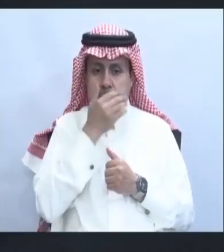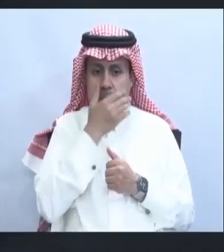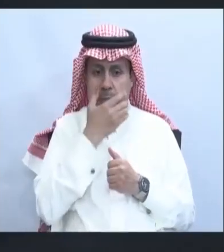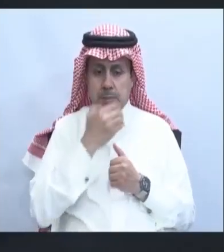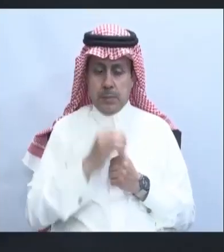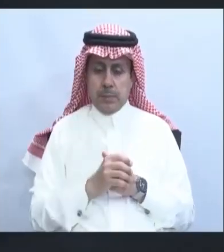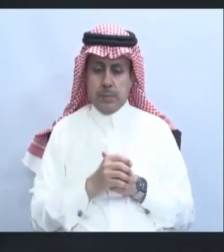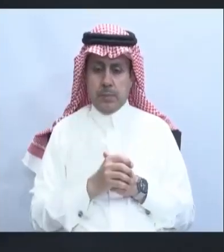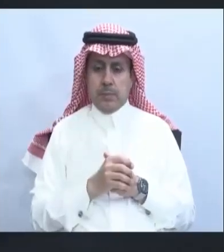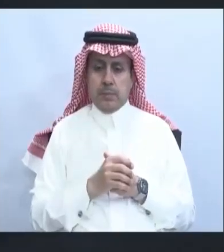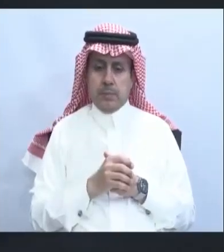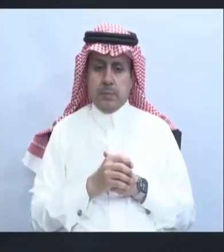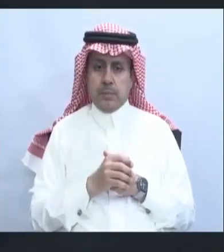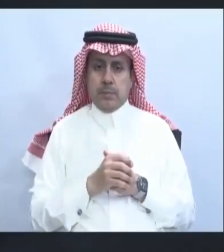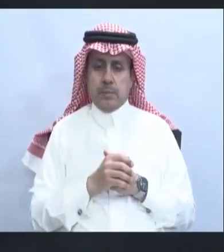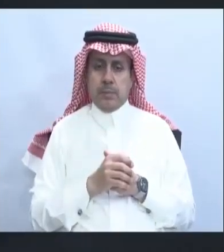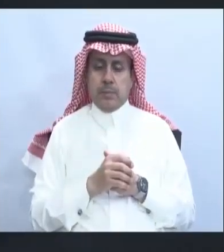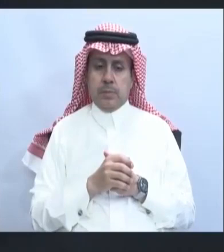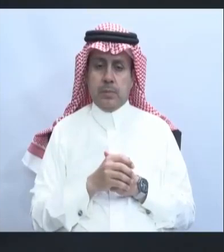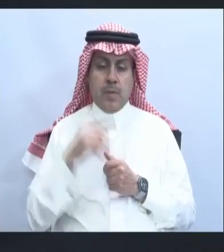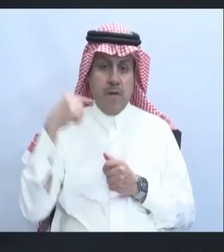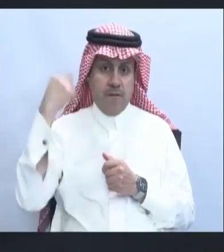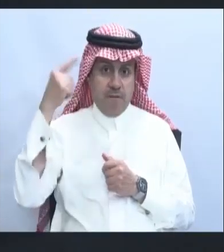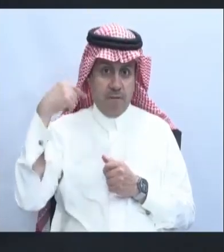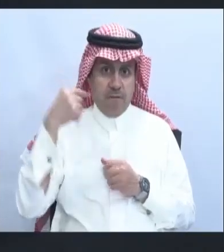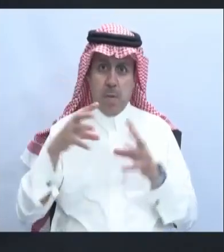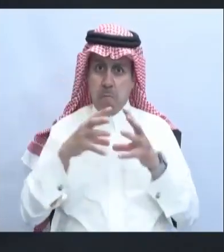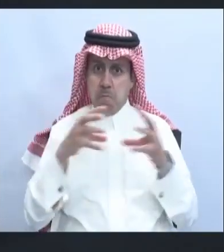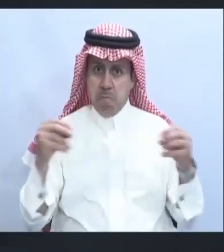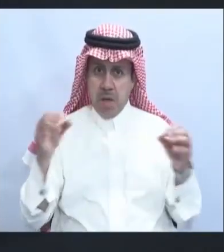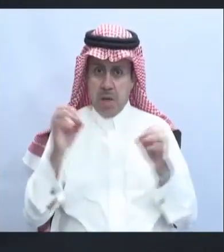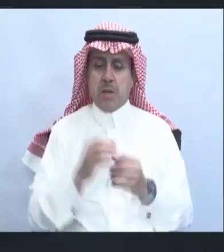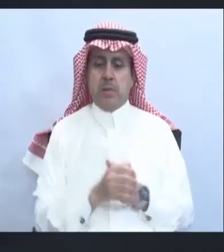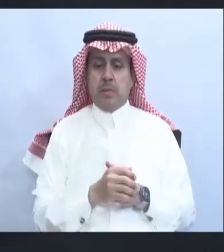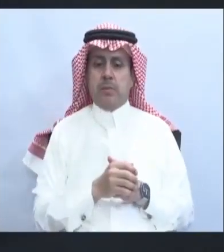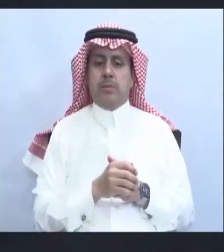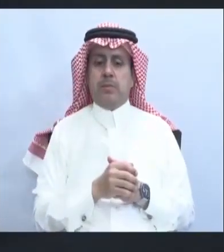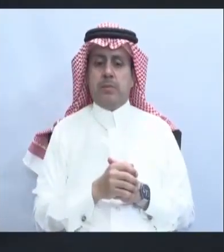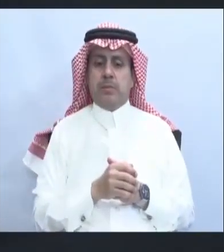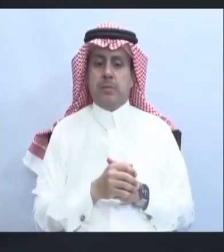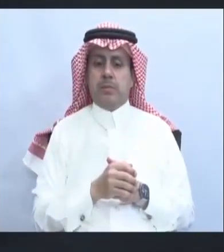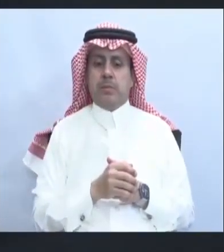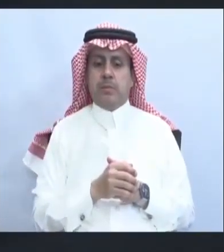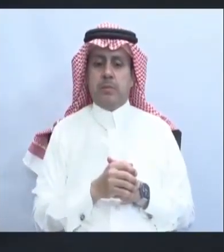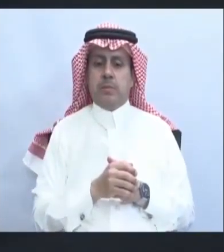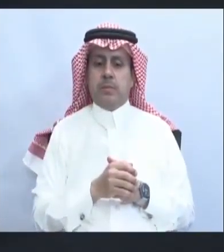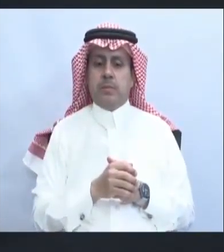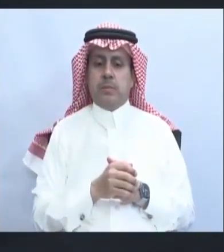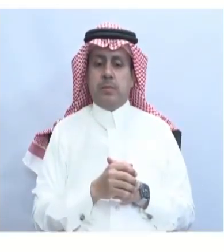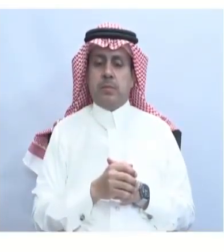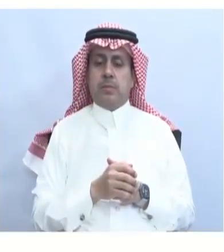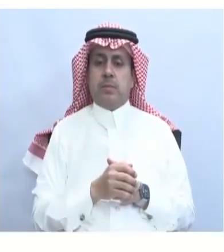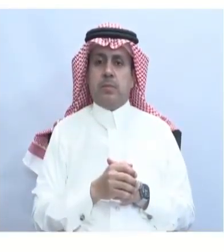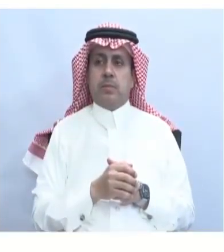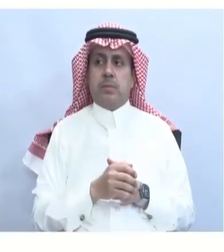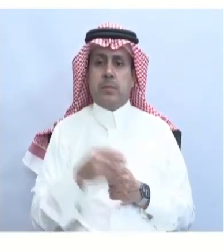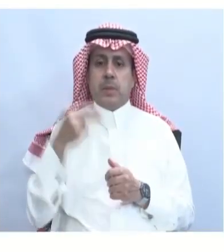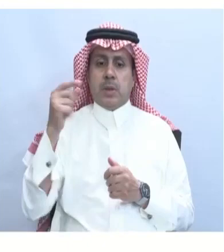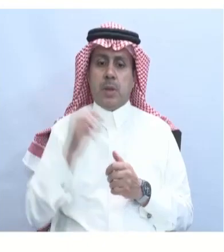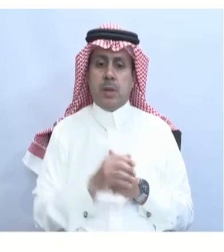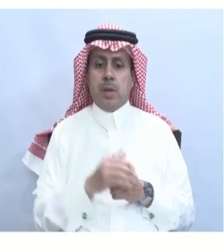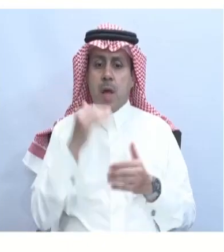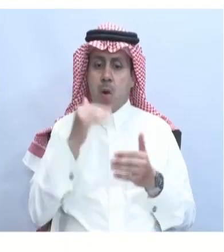يتعلق بالايات والتامل في معانيها ناتي الى الوقوف على اختلاء العدد وانواعها في